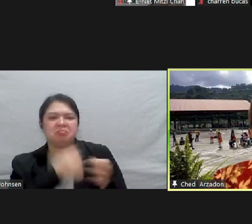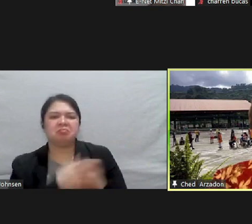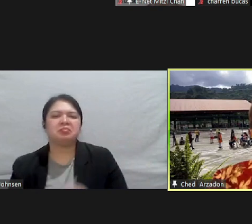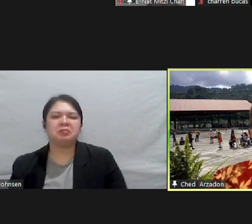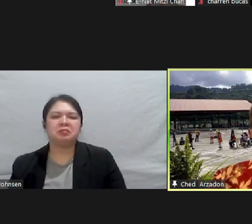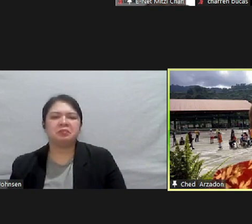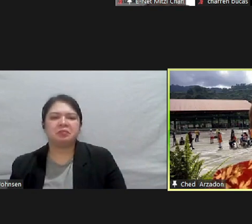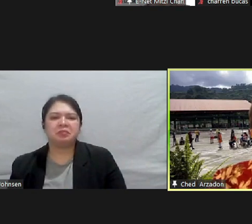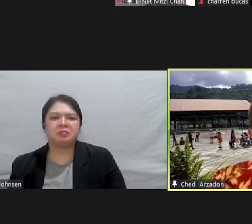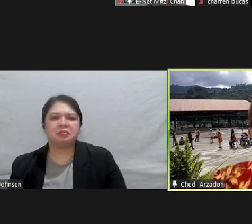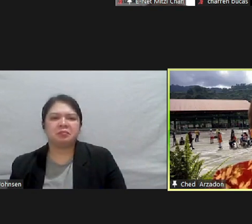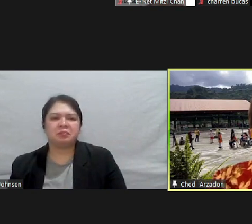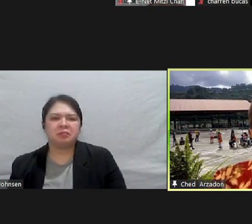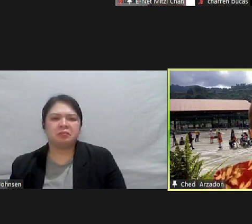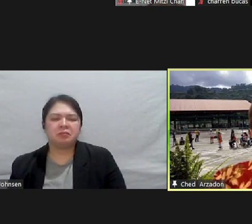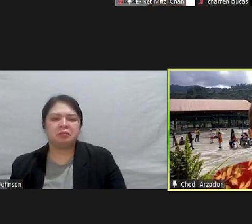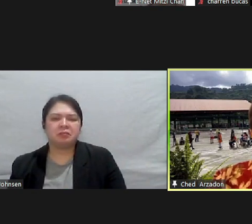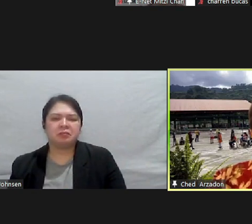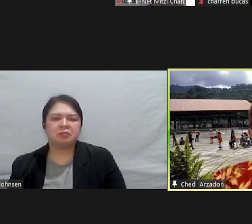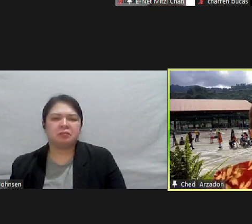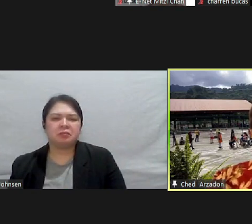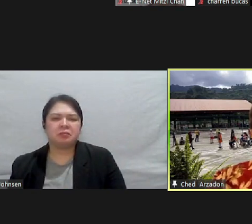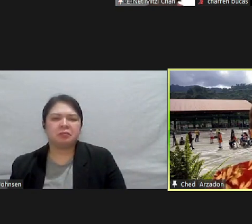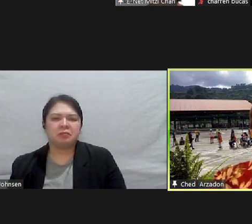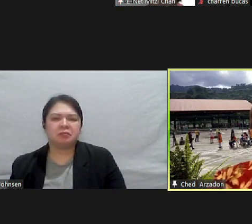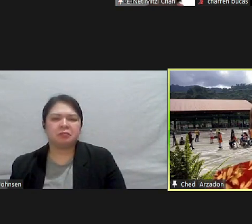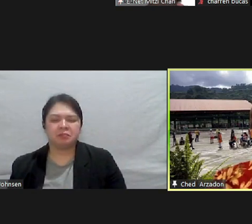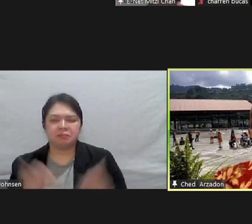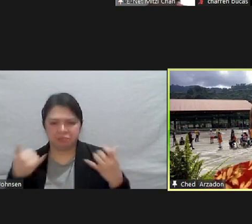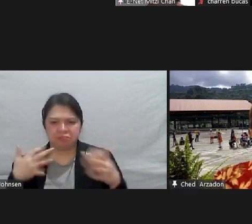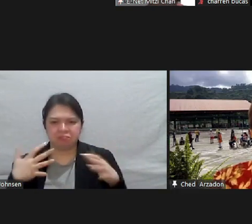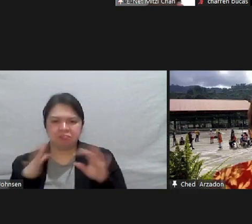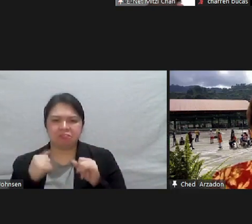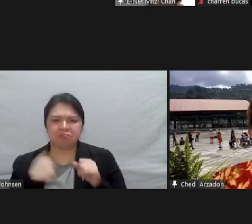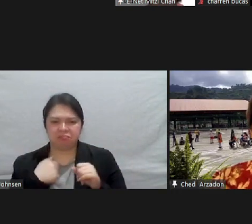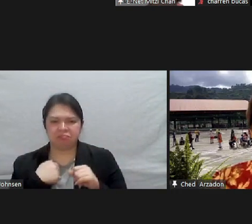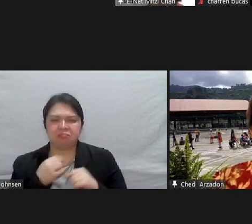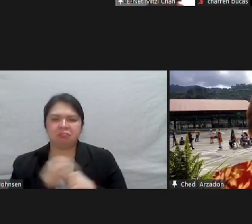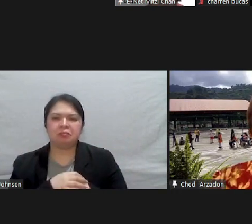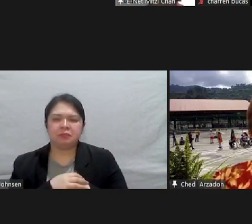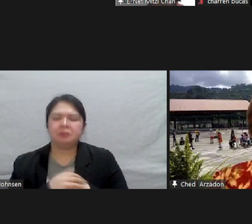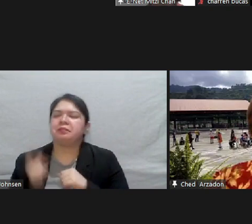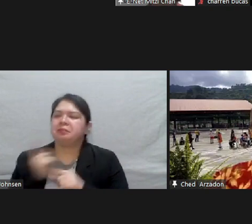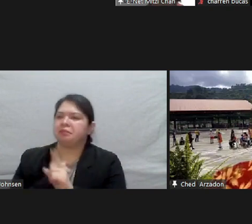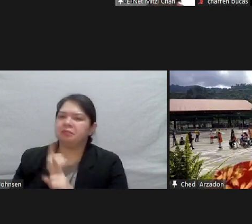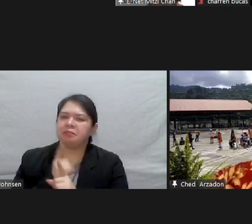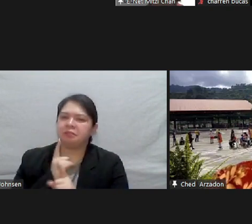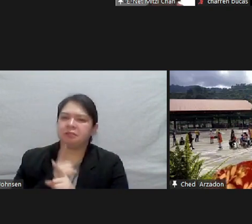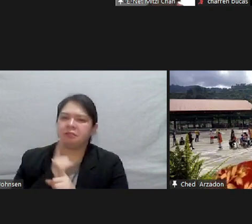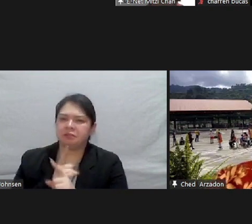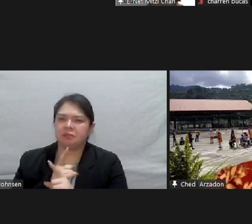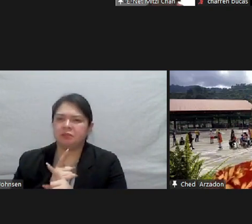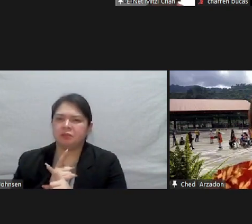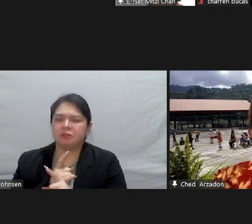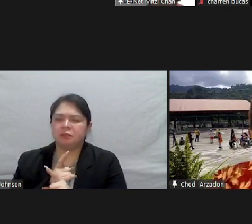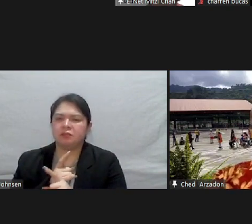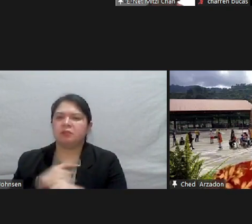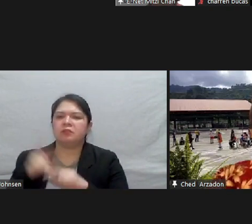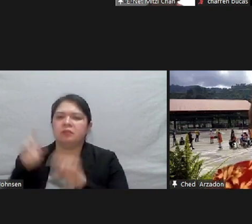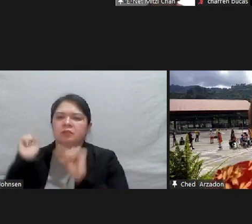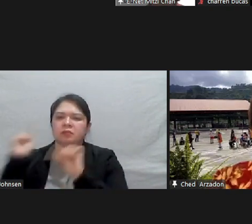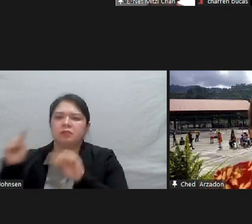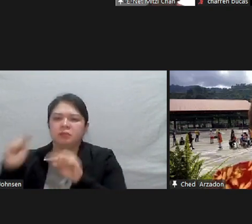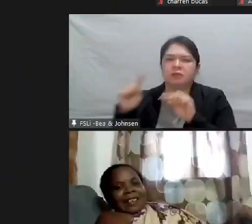So yun ang aking masasabi muna po. Oo, totoo, ma'am siya, diba sa mga hearings na dinaluhan natin